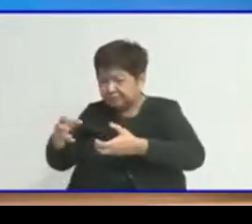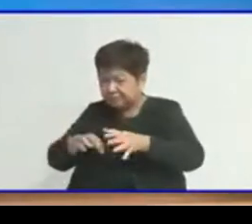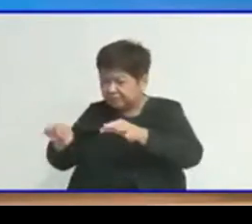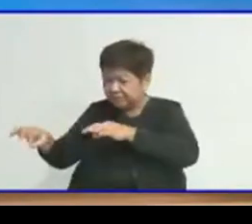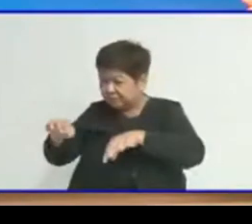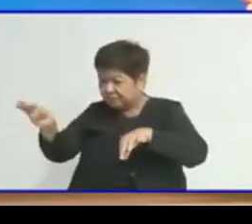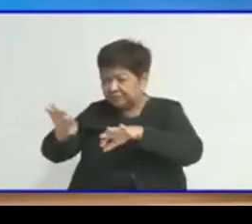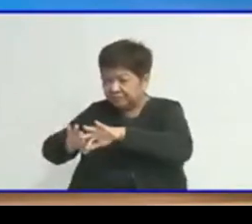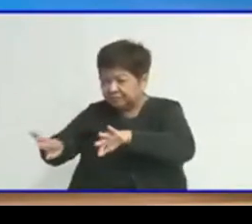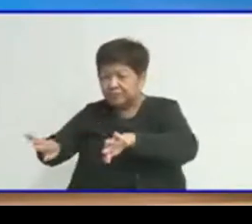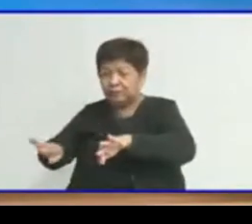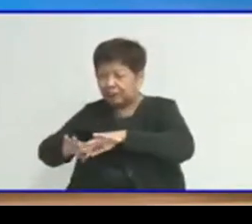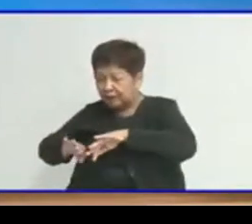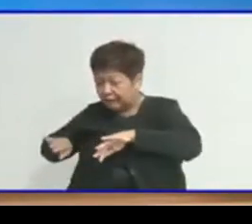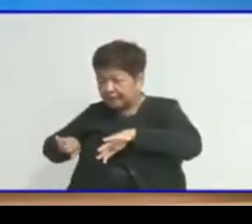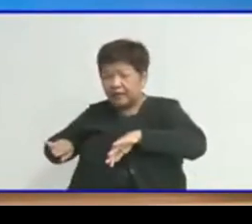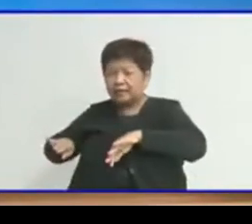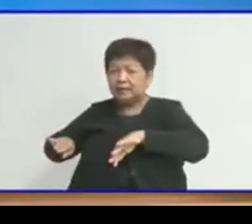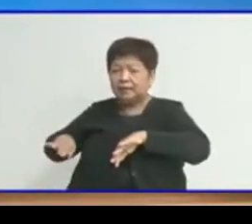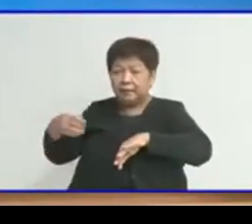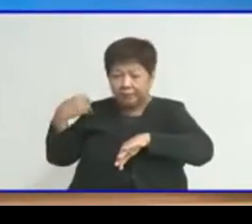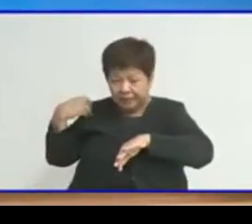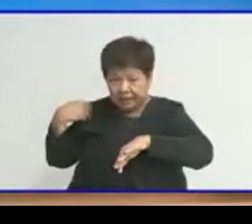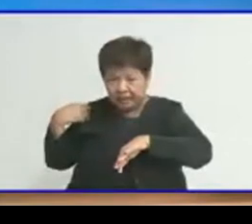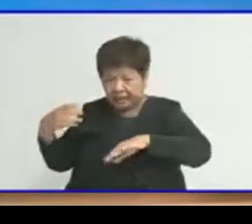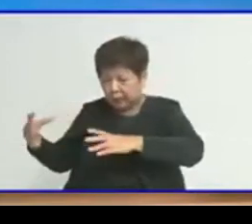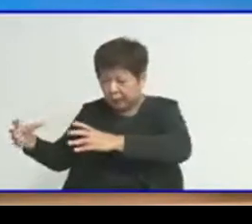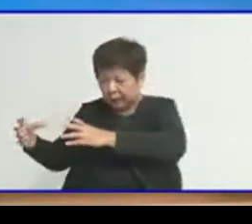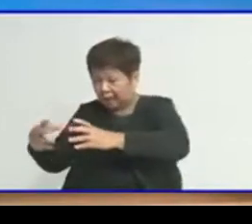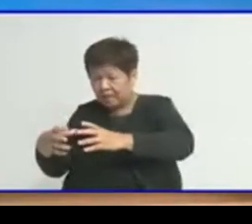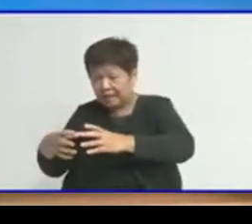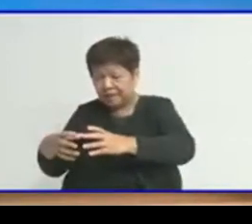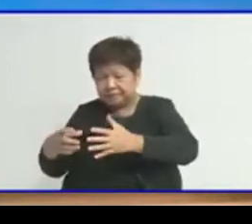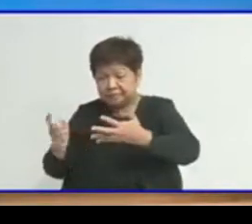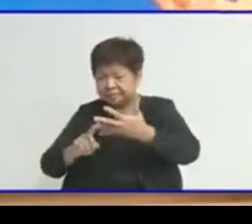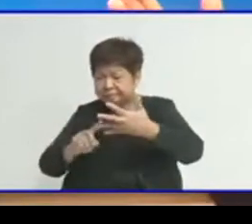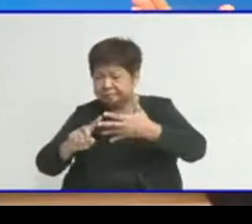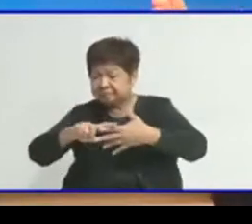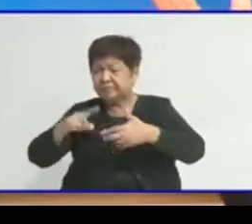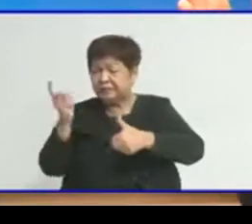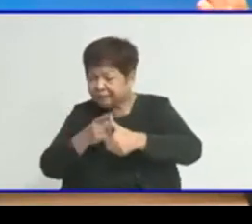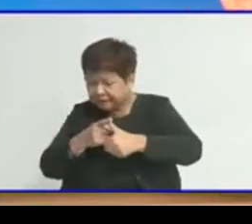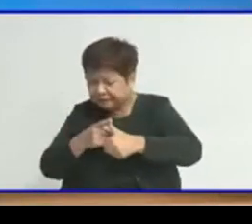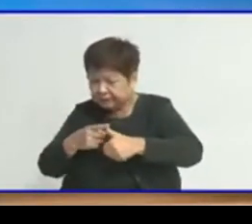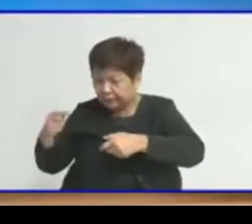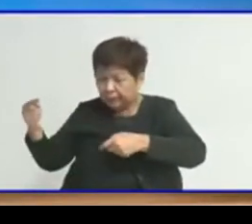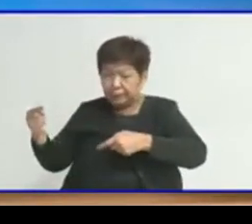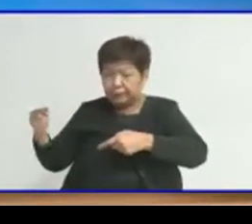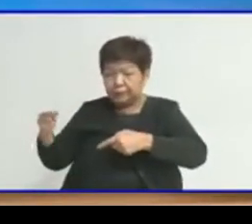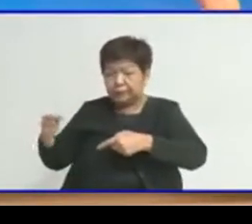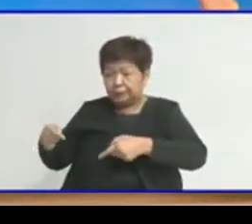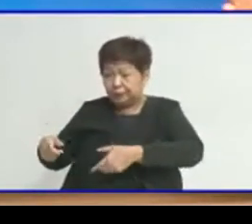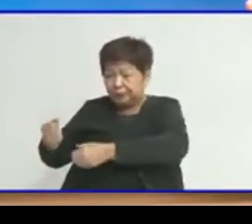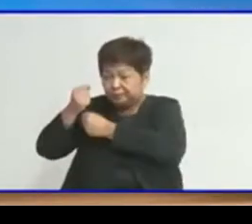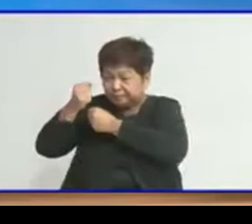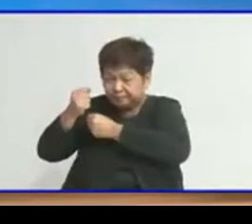อยู่ประเทศจากที่เราไปไม่ได้กลับไม่ได ้ เพื่อคัดแยกคนกลุ่มนี้ออกจากผู้ลี้ภัยทางเศรษฐกิจหรือเหตุผ